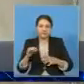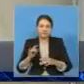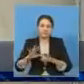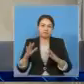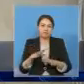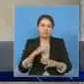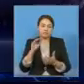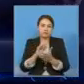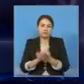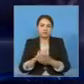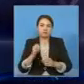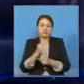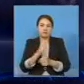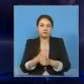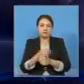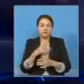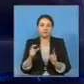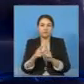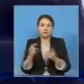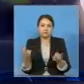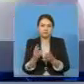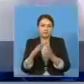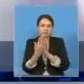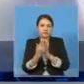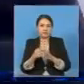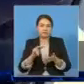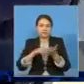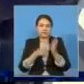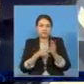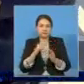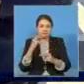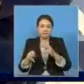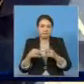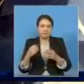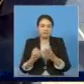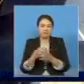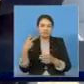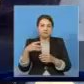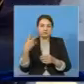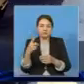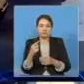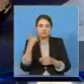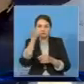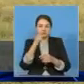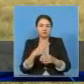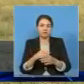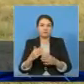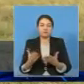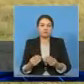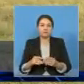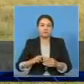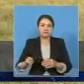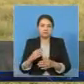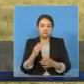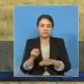АЭС ознакомились с ходом работ. К слову, столь нужный селу объект планируется сдать в эксплуатацию до конца 2021 года. Кроме того, в населенном